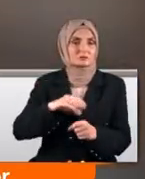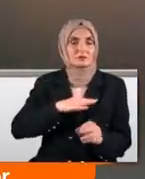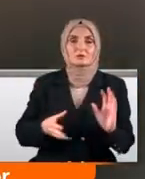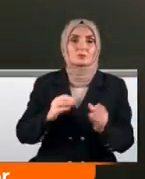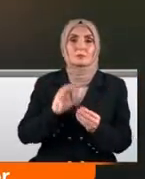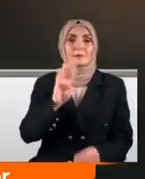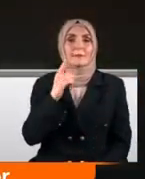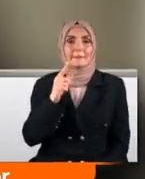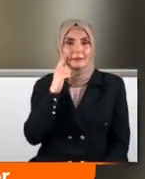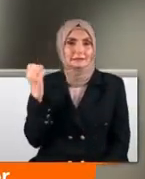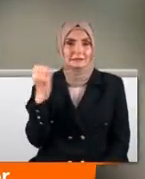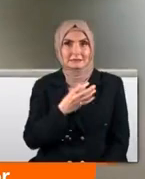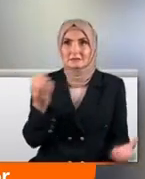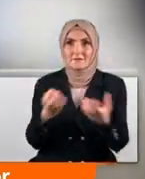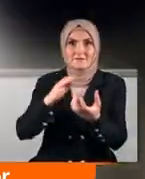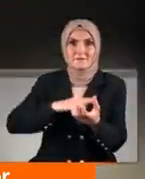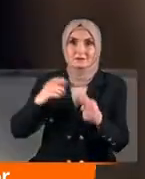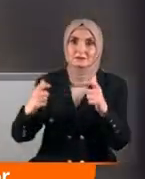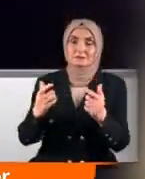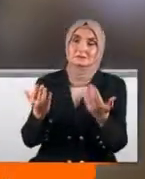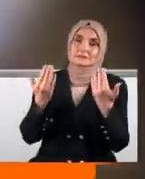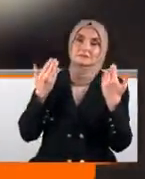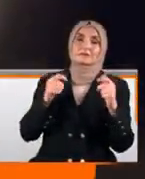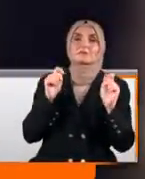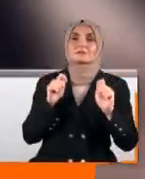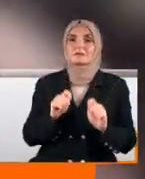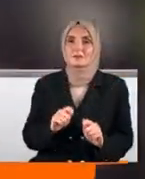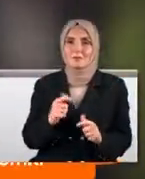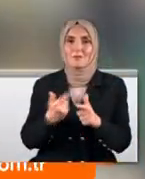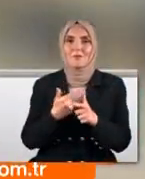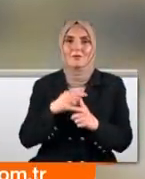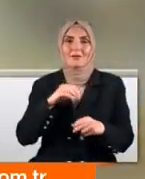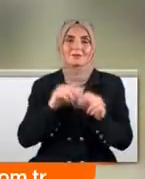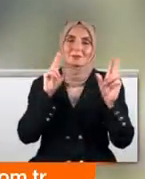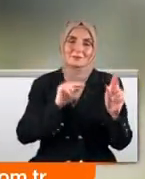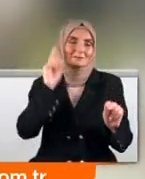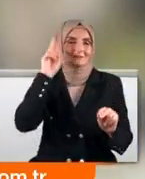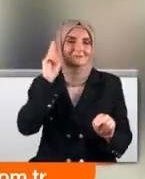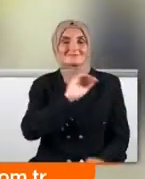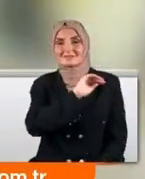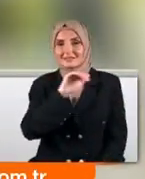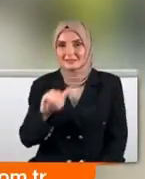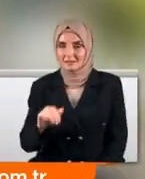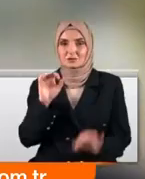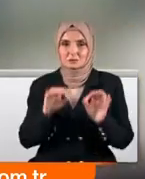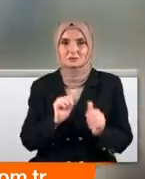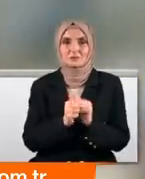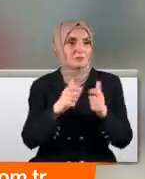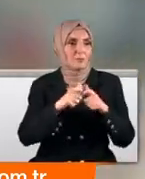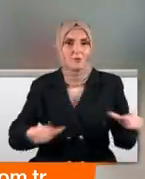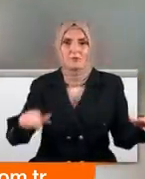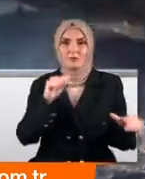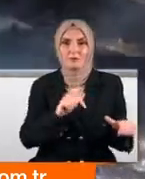bölgesinden uzaklaştırıldı. Otellerinde huzur içinde uyuma hayaliyle yola çıkanlar şimdi spor salonlarında bir köşeye